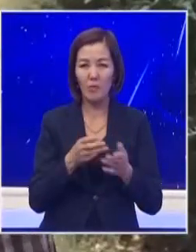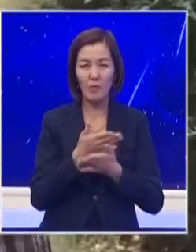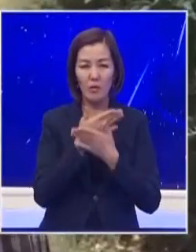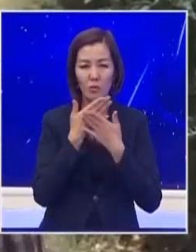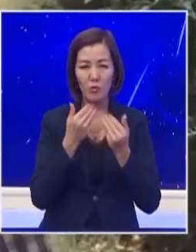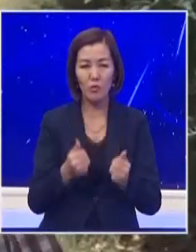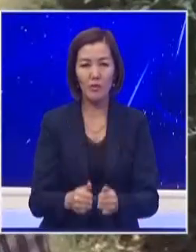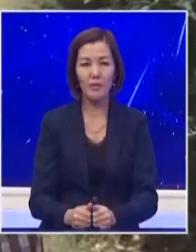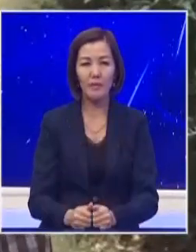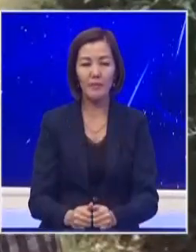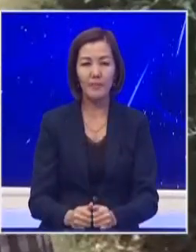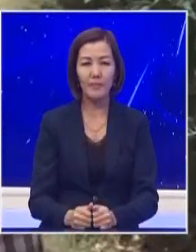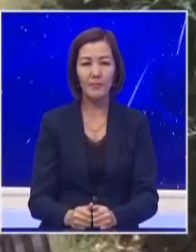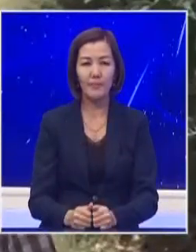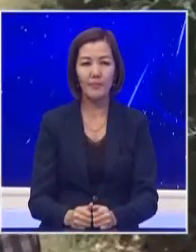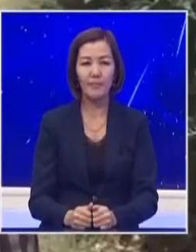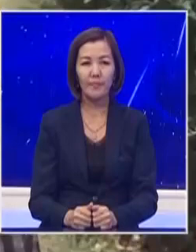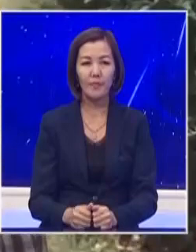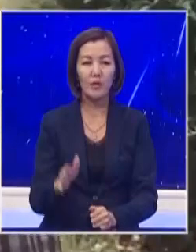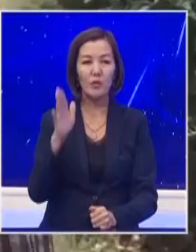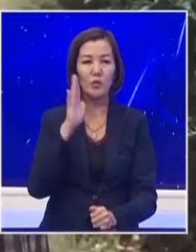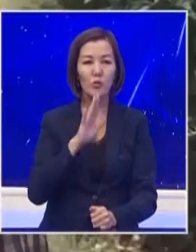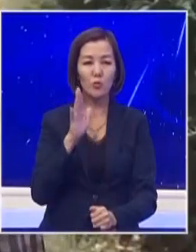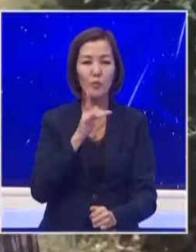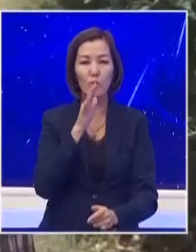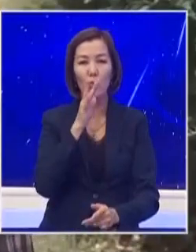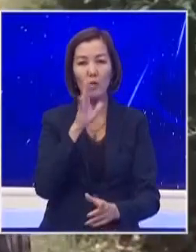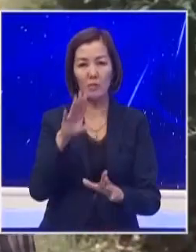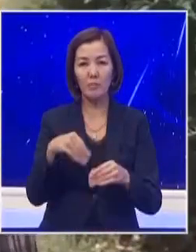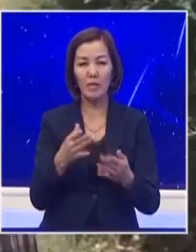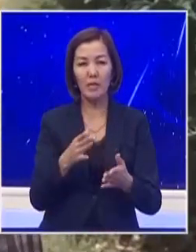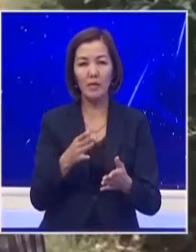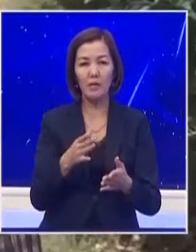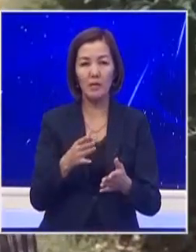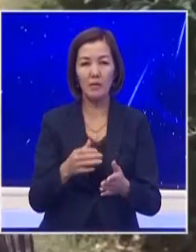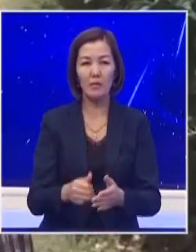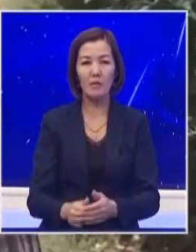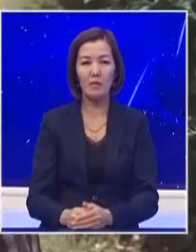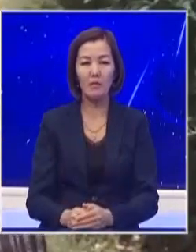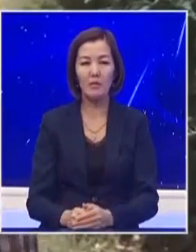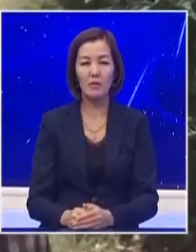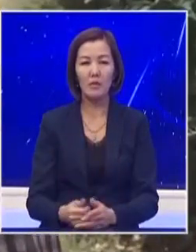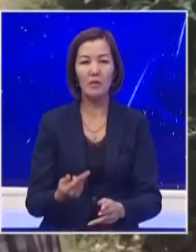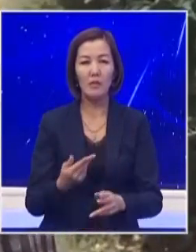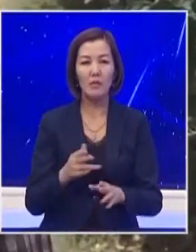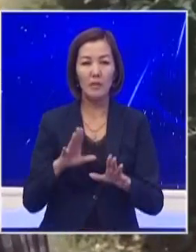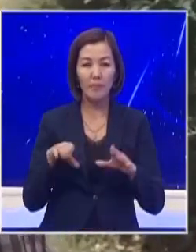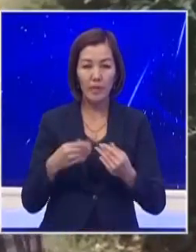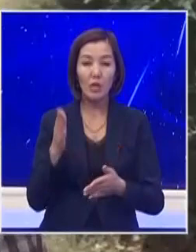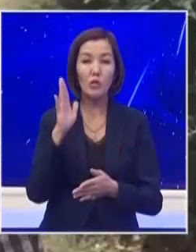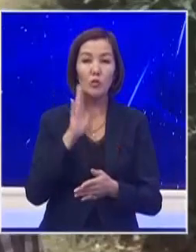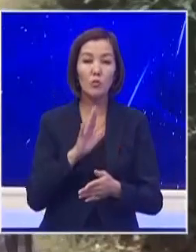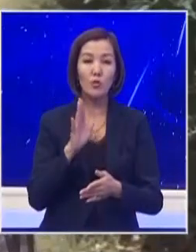бізге керекті суымызды уақытында беріп отырады. Судан тапшылық көріп отқан жоқ. Ал енді берген суды